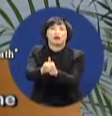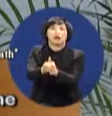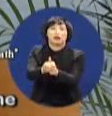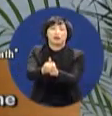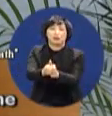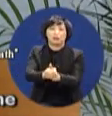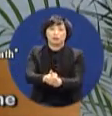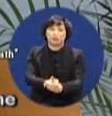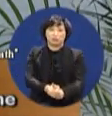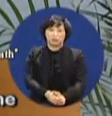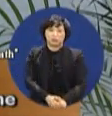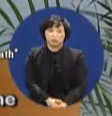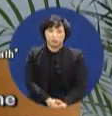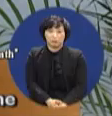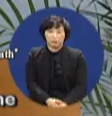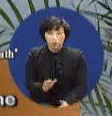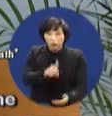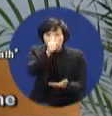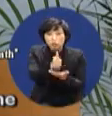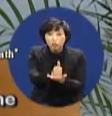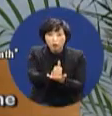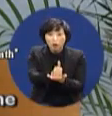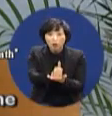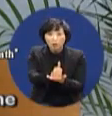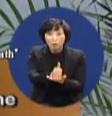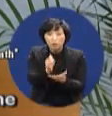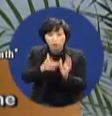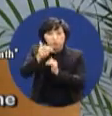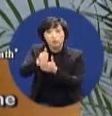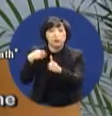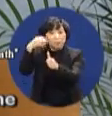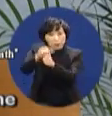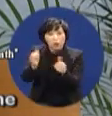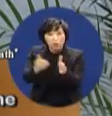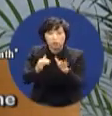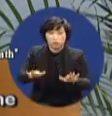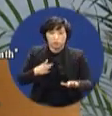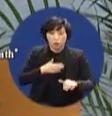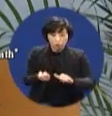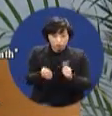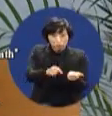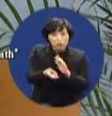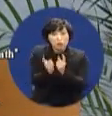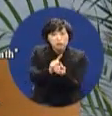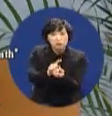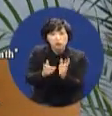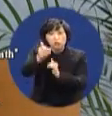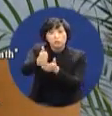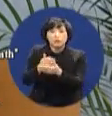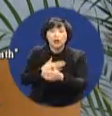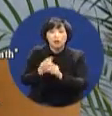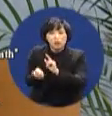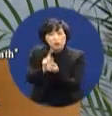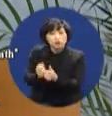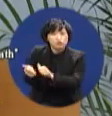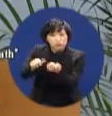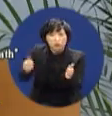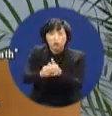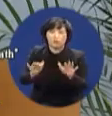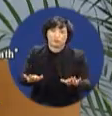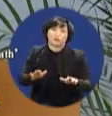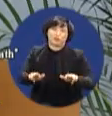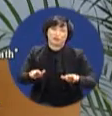담당시키셨도다. 죄가 구분이 예수님이 담당하고 내가 죽을 대신 죽었다는데 이 나에게서